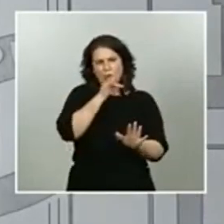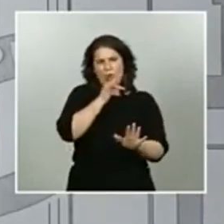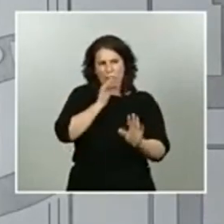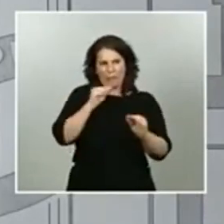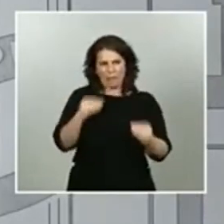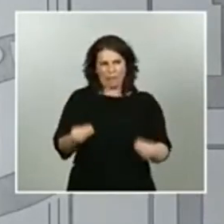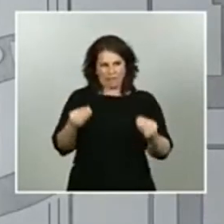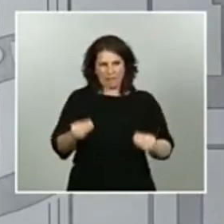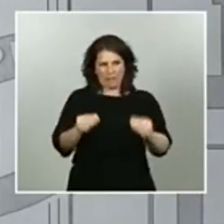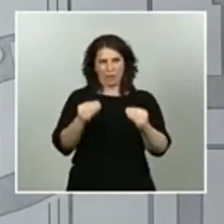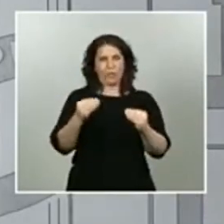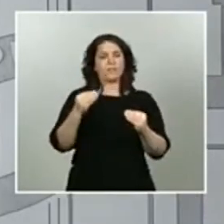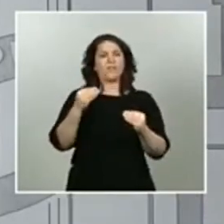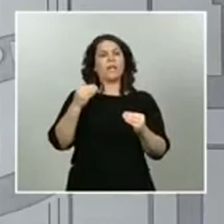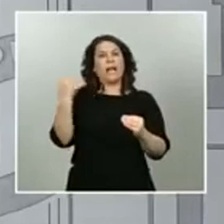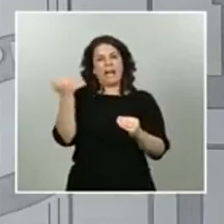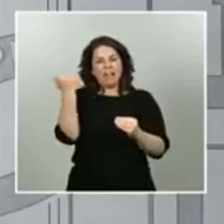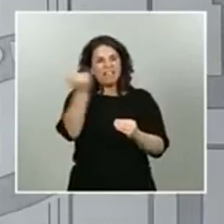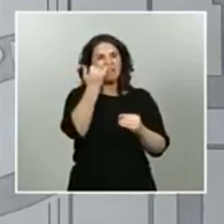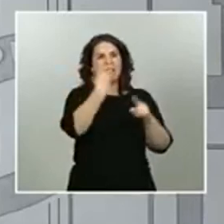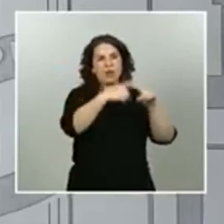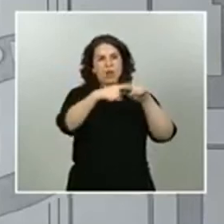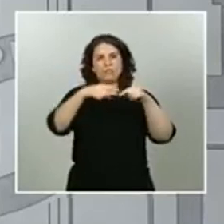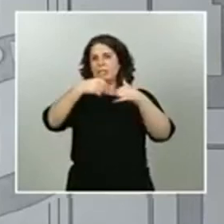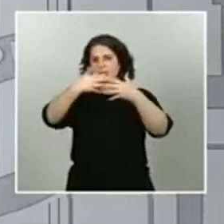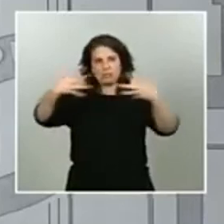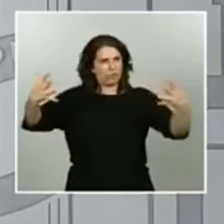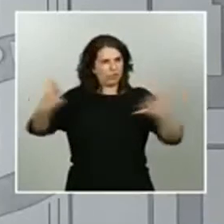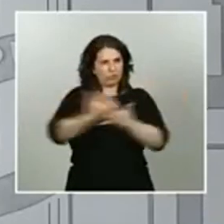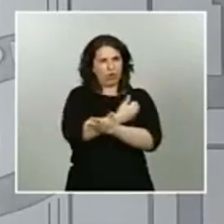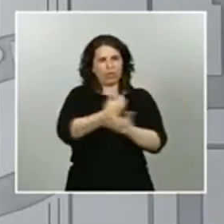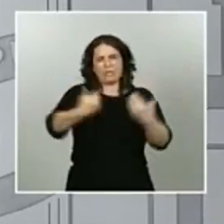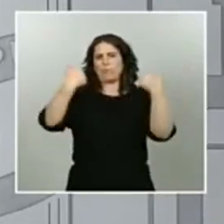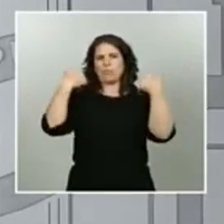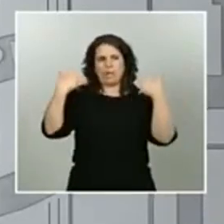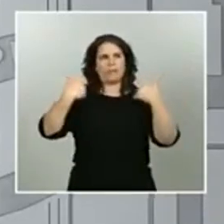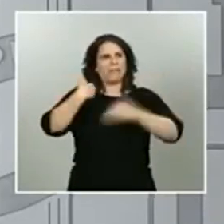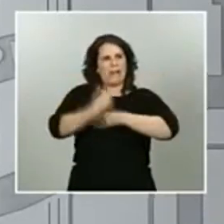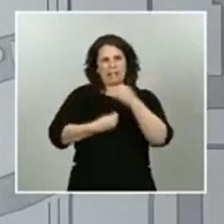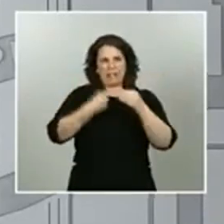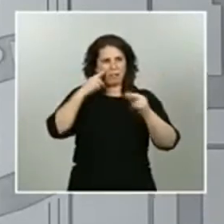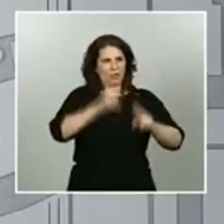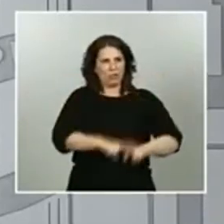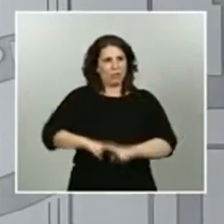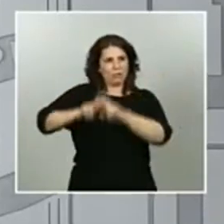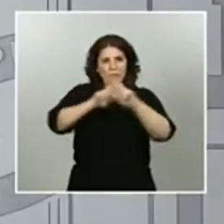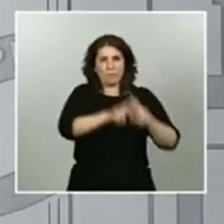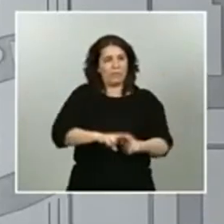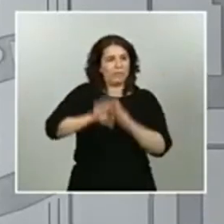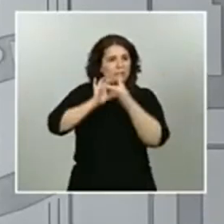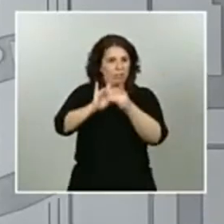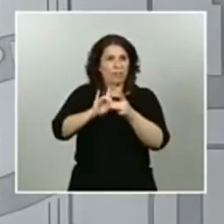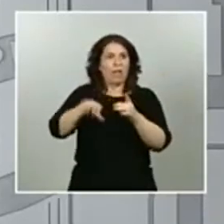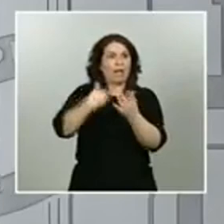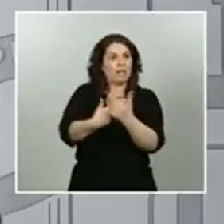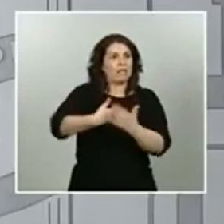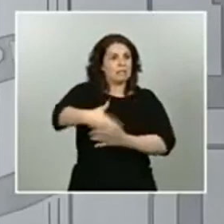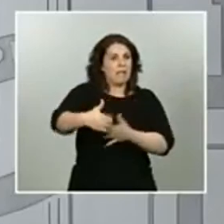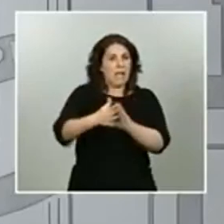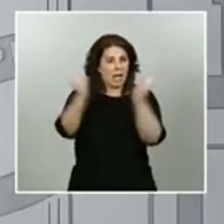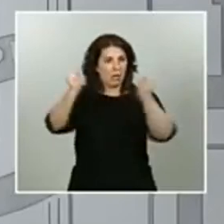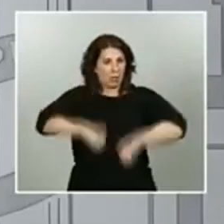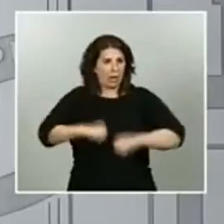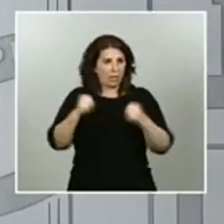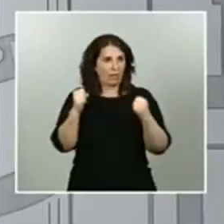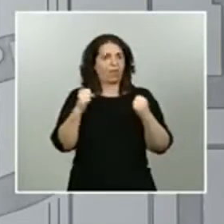varie forze politiche concorderemo il piano, perché ovviamente il Parlamento italiano sta lavorando